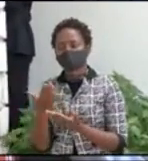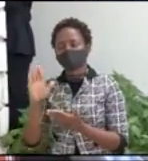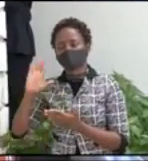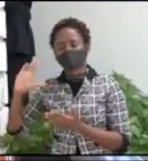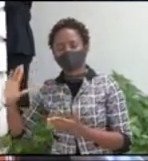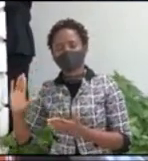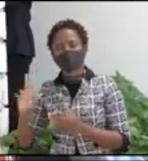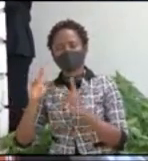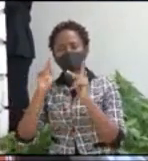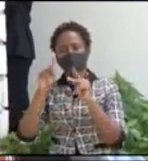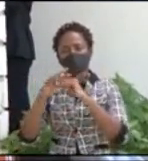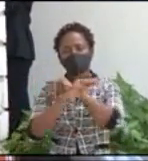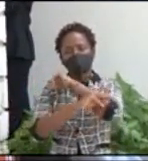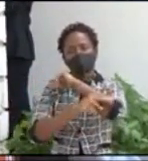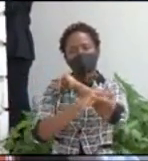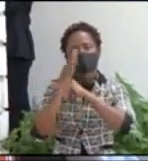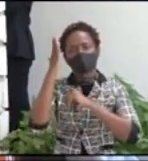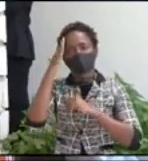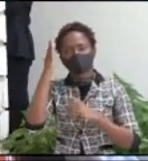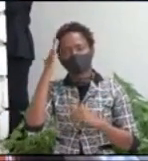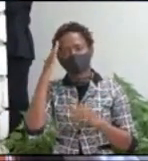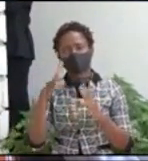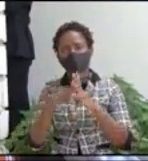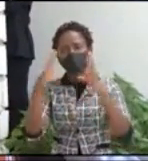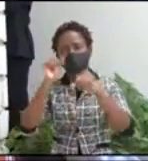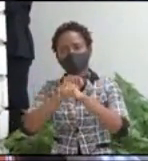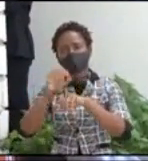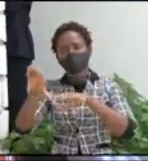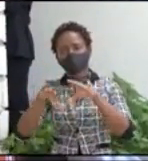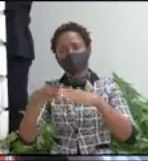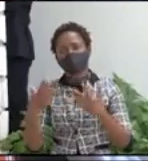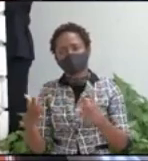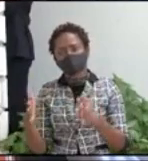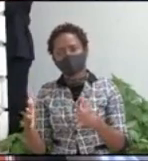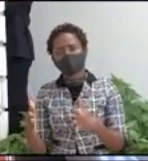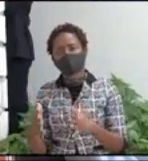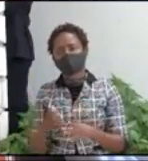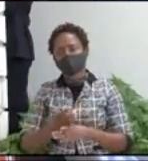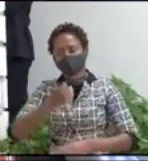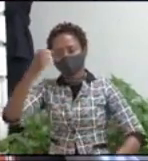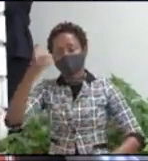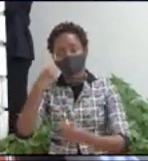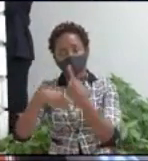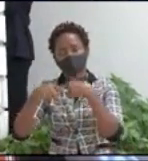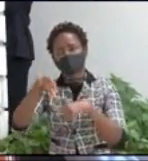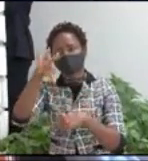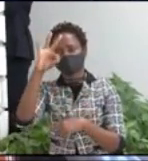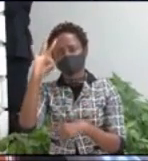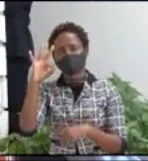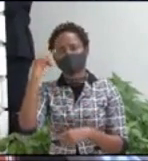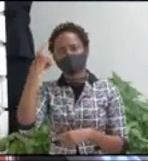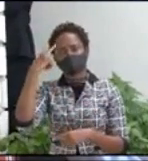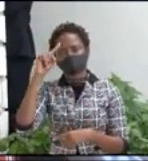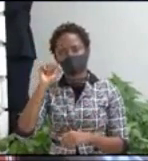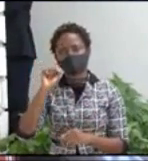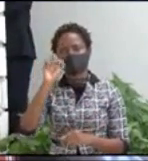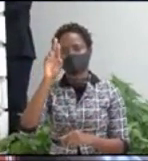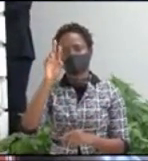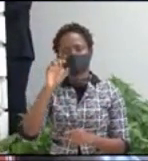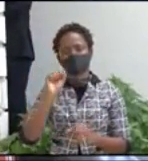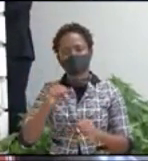Moun miragouan yo, moi connais piquetage fait déjà. Poto pour le transporter pour venir nous joindre nous, pour réseau qui pour sortir dans